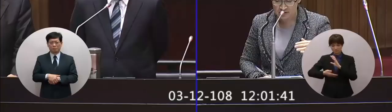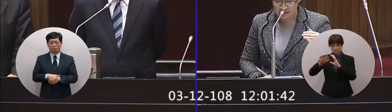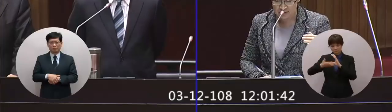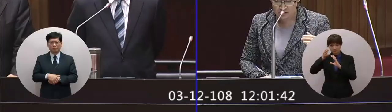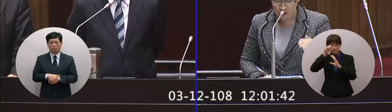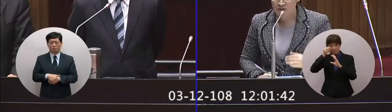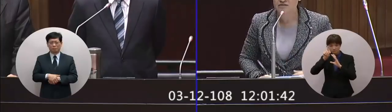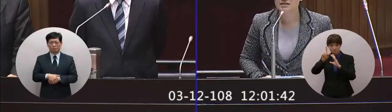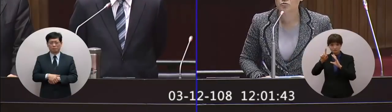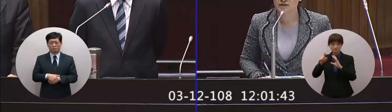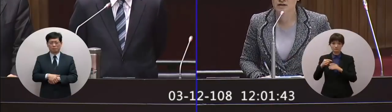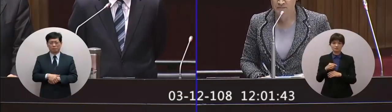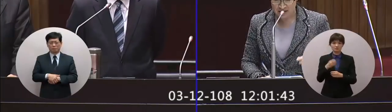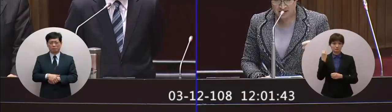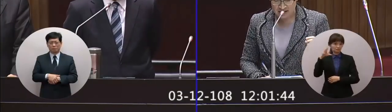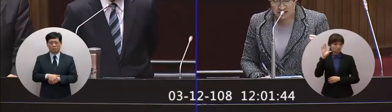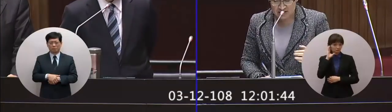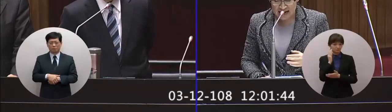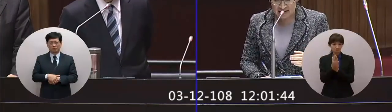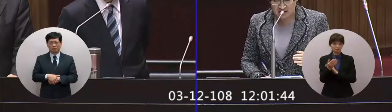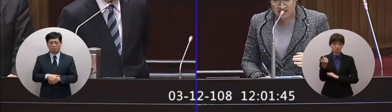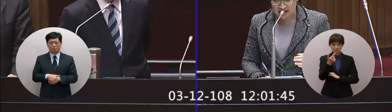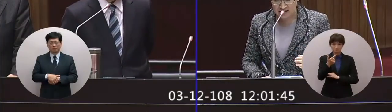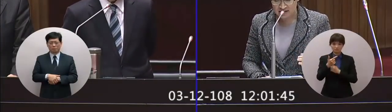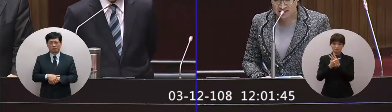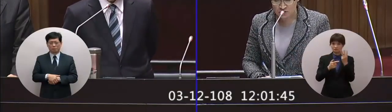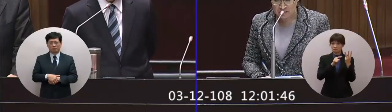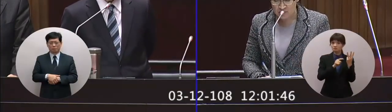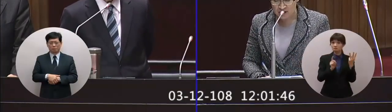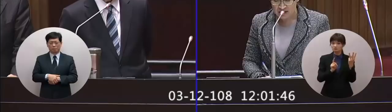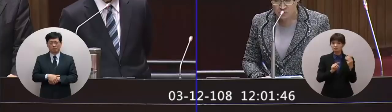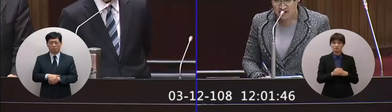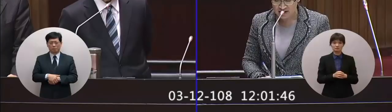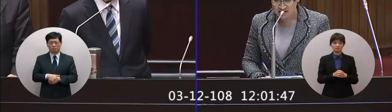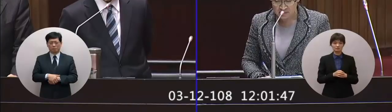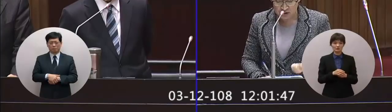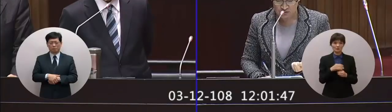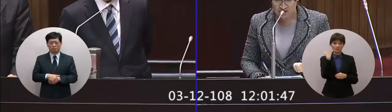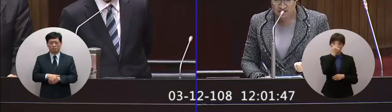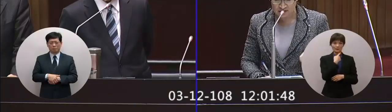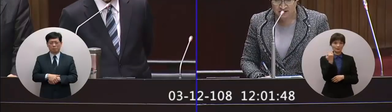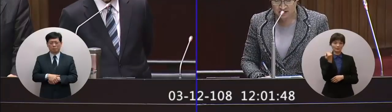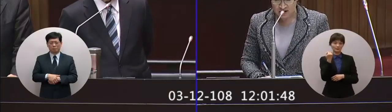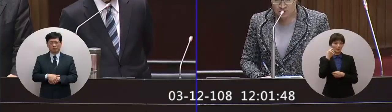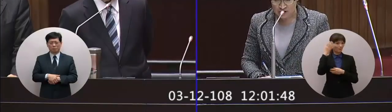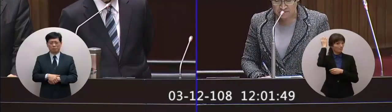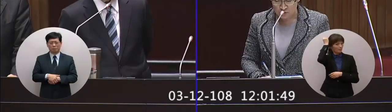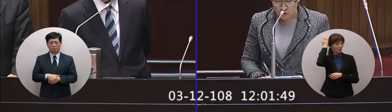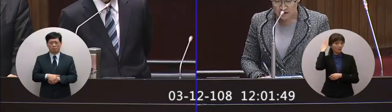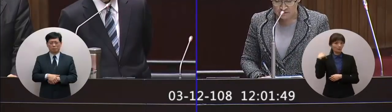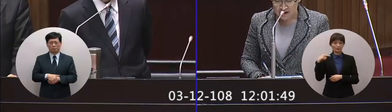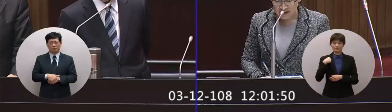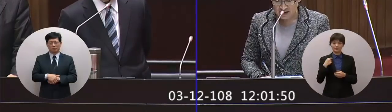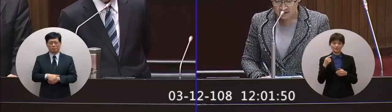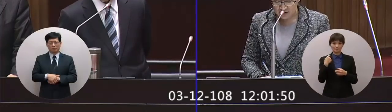六条的这个头条新闻其中三条是像这样：清纯马尾妹撞脸甜美女神；第二，追